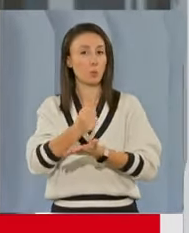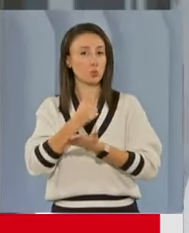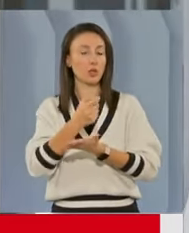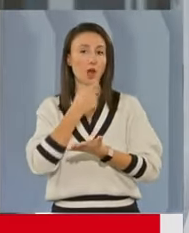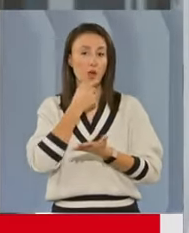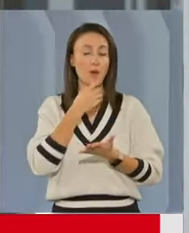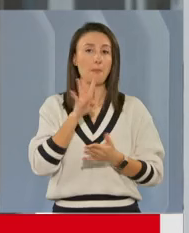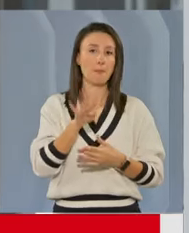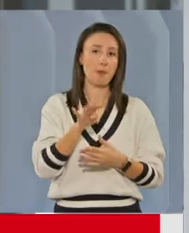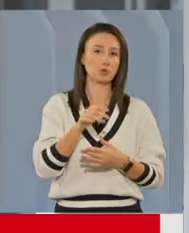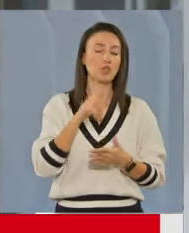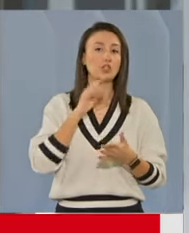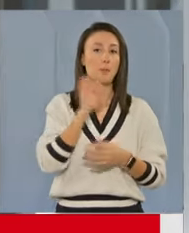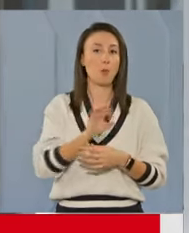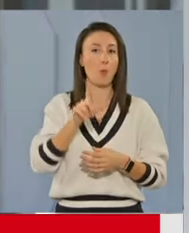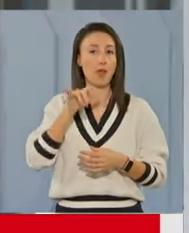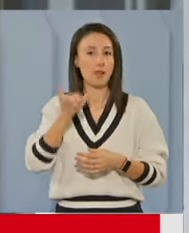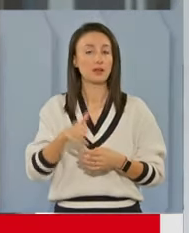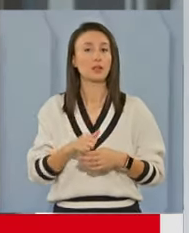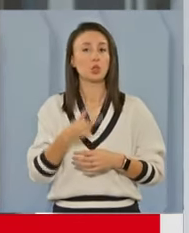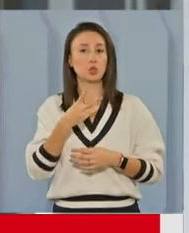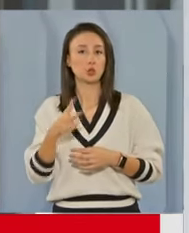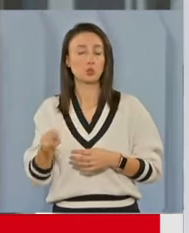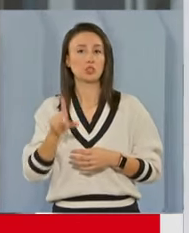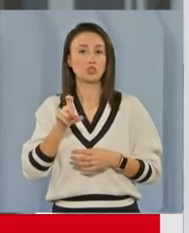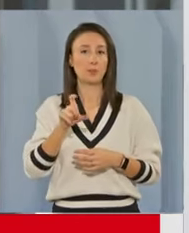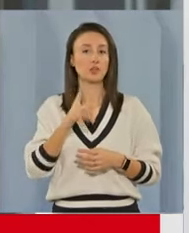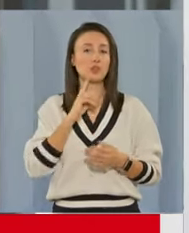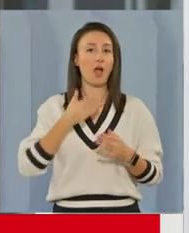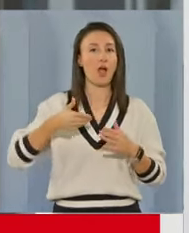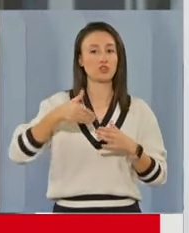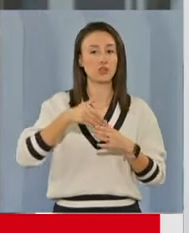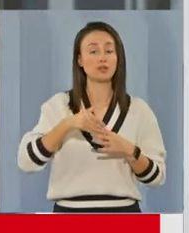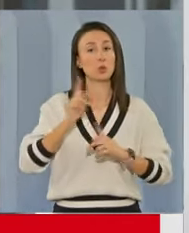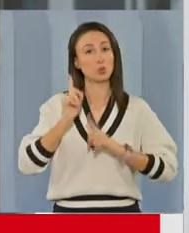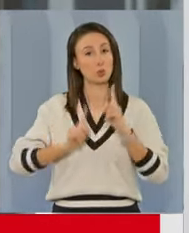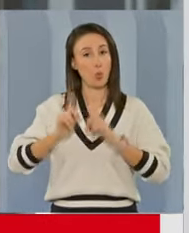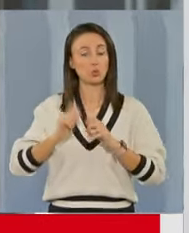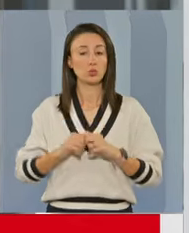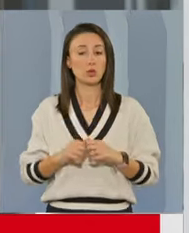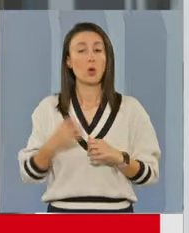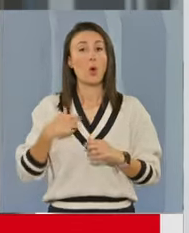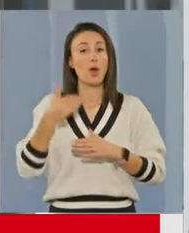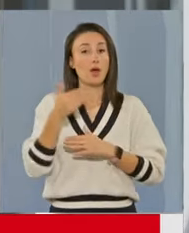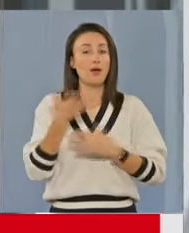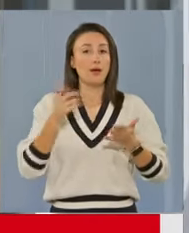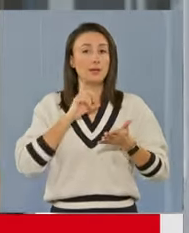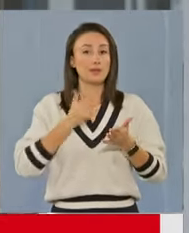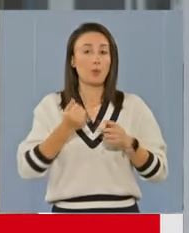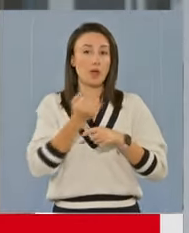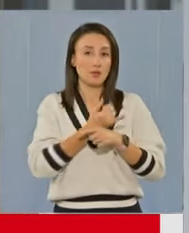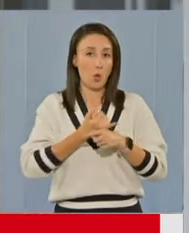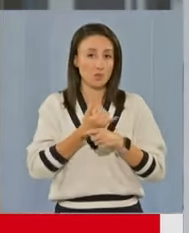anual de vreo 40 de milioane de RON peste 270 de angajați cu toate astea însă o agenție care trebuia să